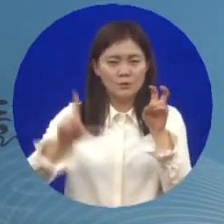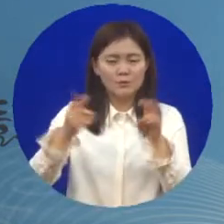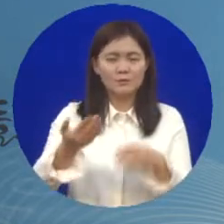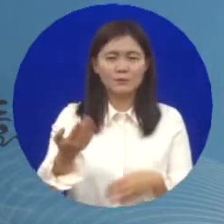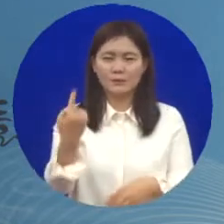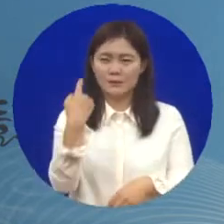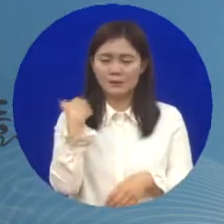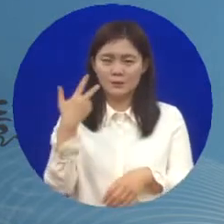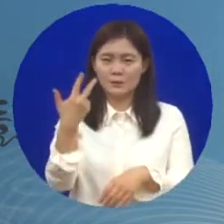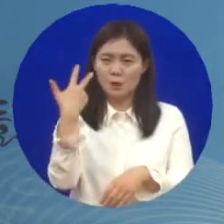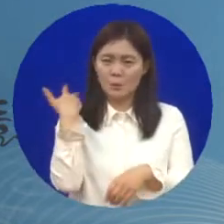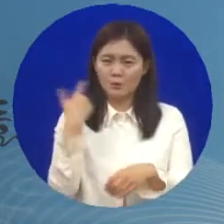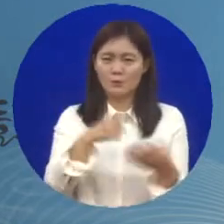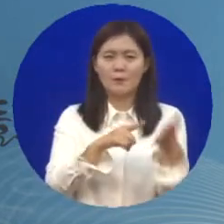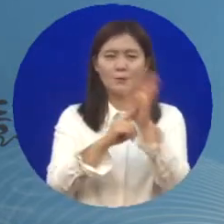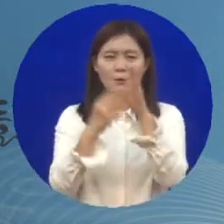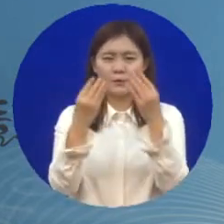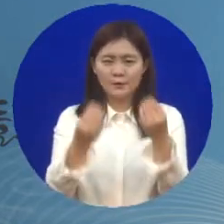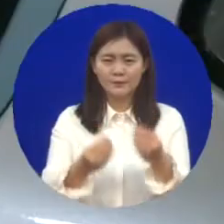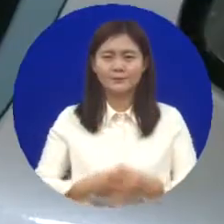20명이 지난주 발표됐습니다.